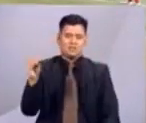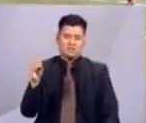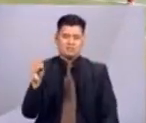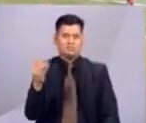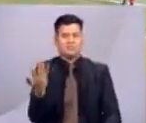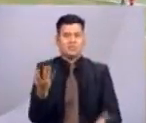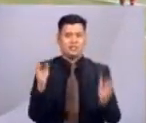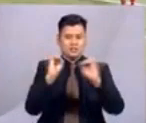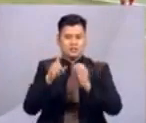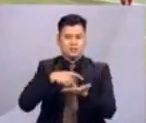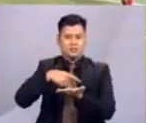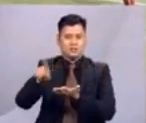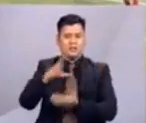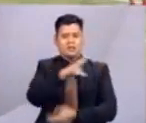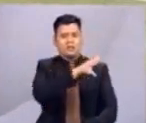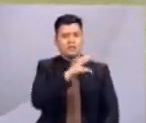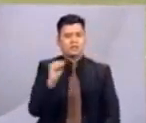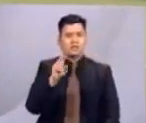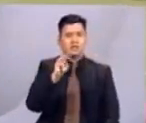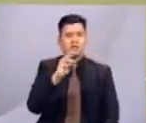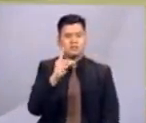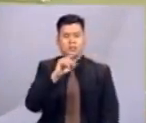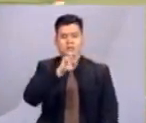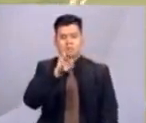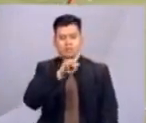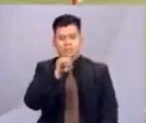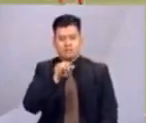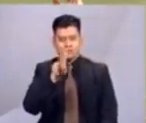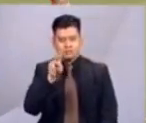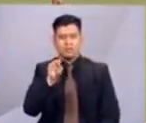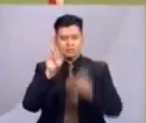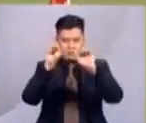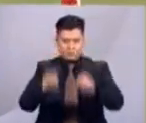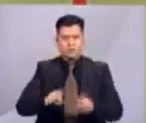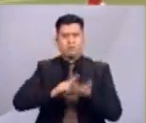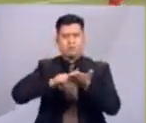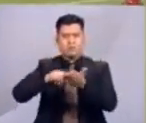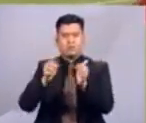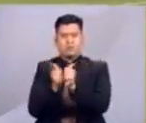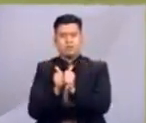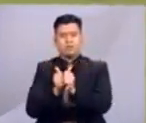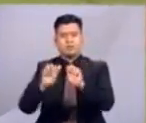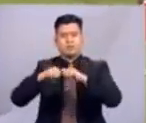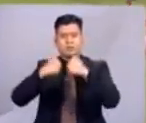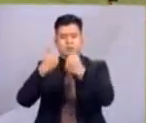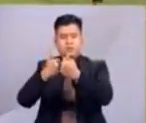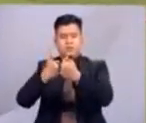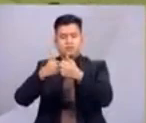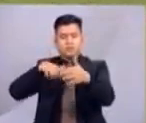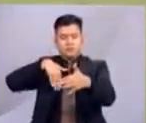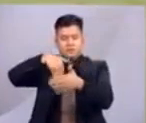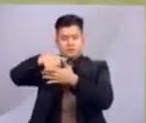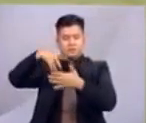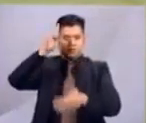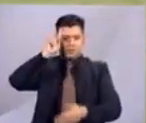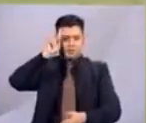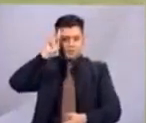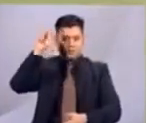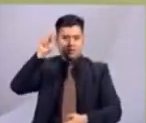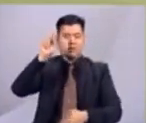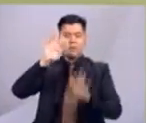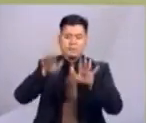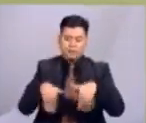Aamir swanse dia berbincang dengan persatuan bagi mengenal pasti kaidah terbaik pembayaran selain Aamir Rizwan